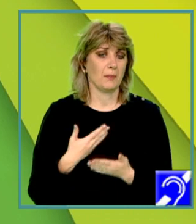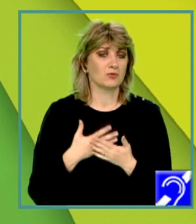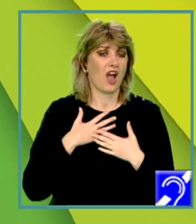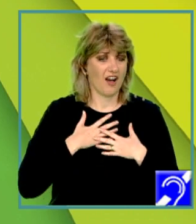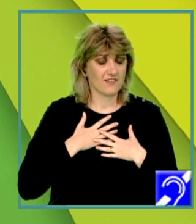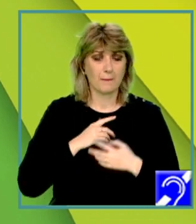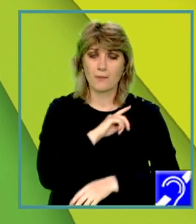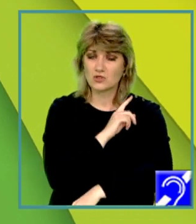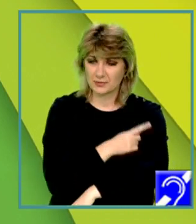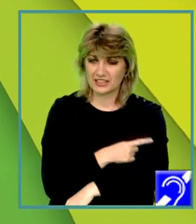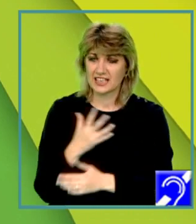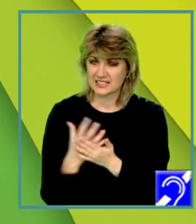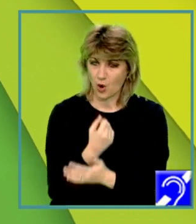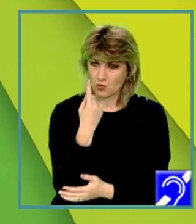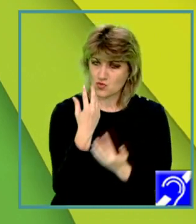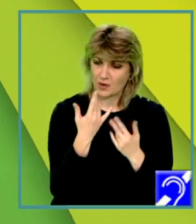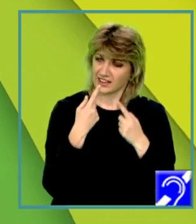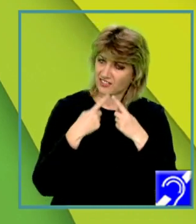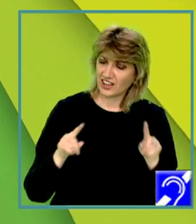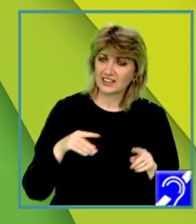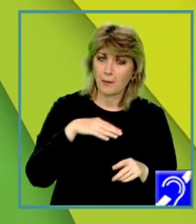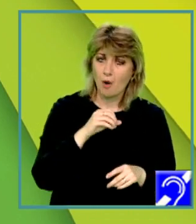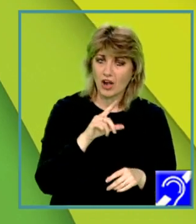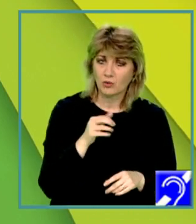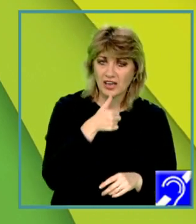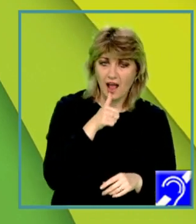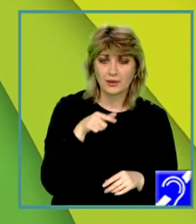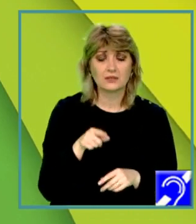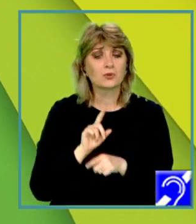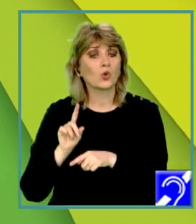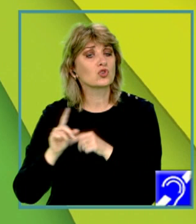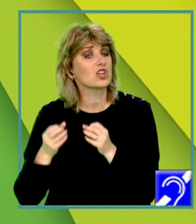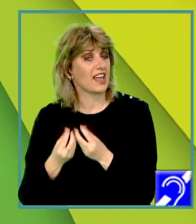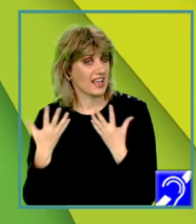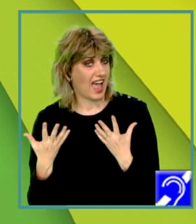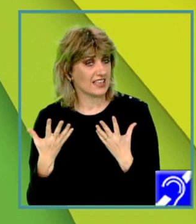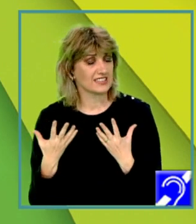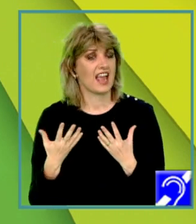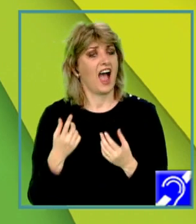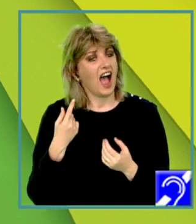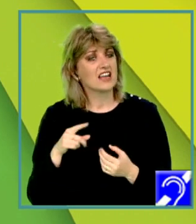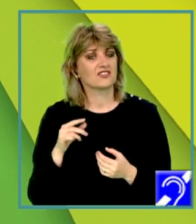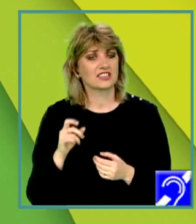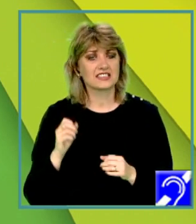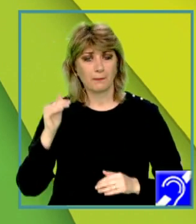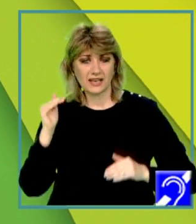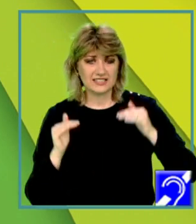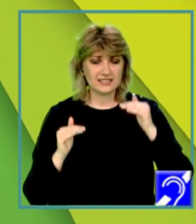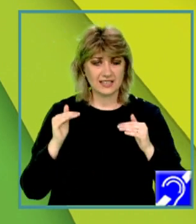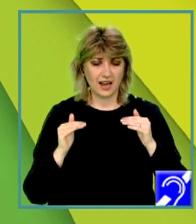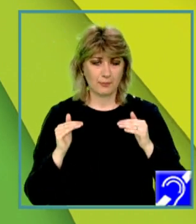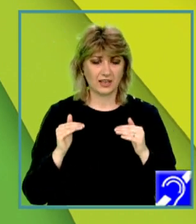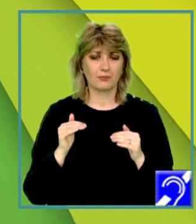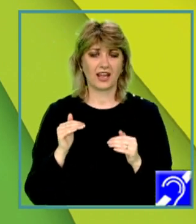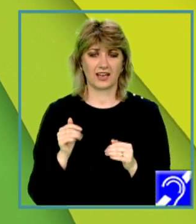posibilitatea să luăm un număr diferit de molecule de apă în produșii de reacție astfel încât să restabilim echilibrul acestora